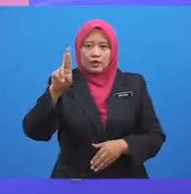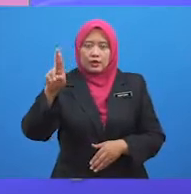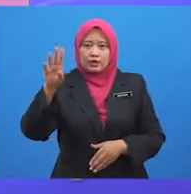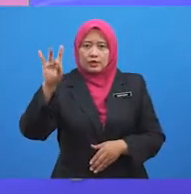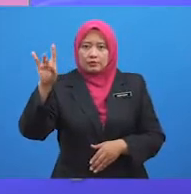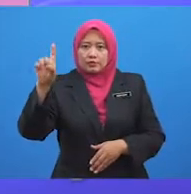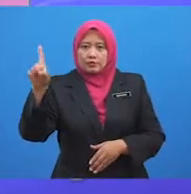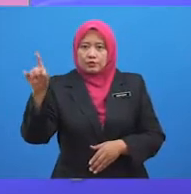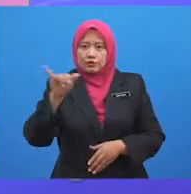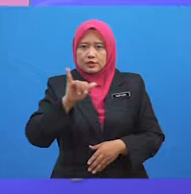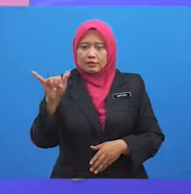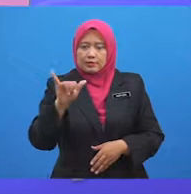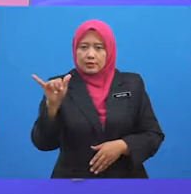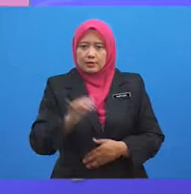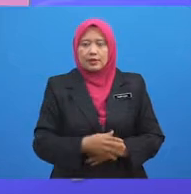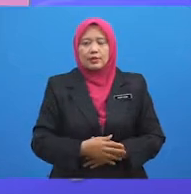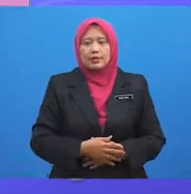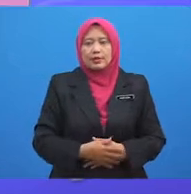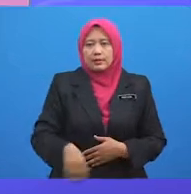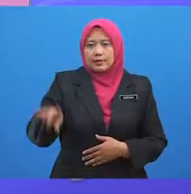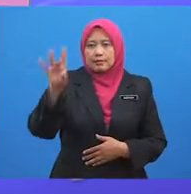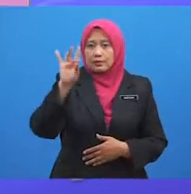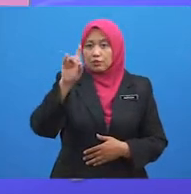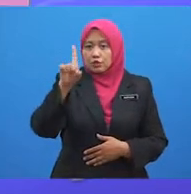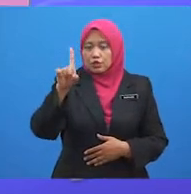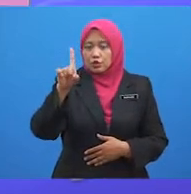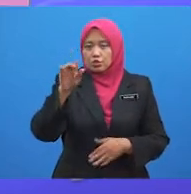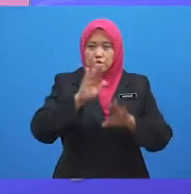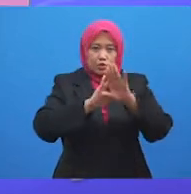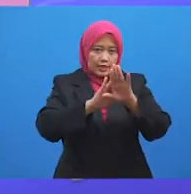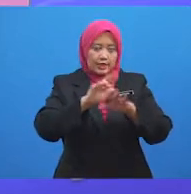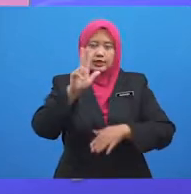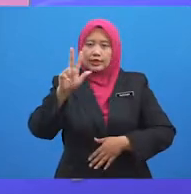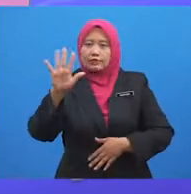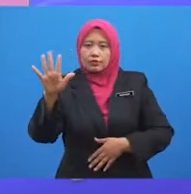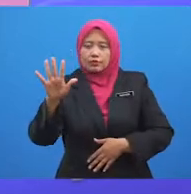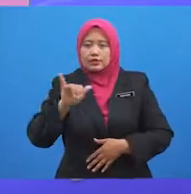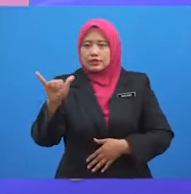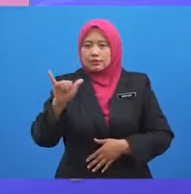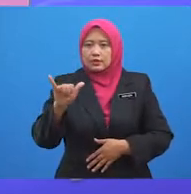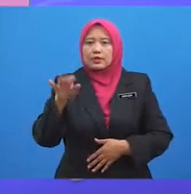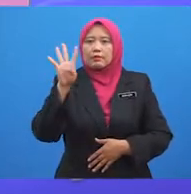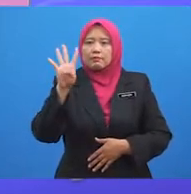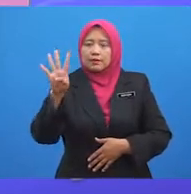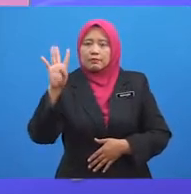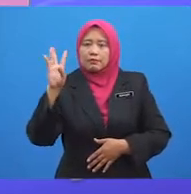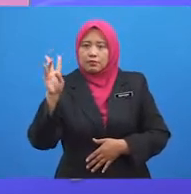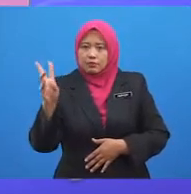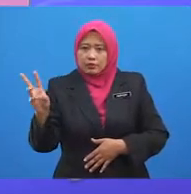ialah 81 tolak 35, iaitu 46.